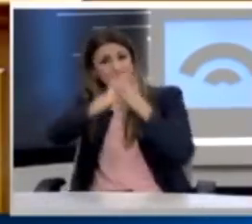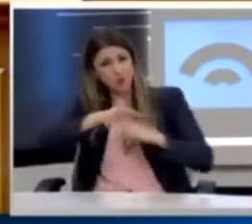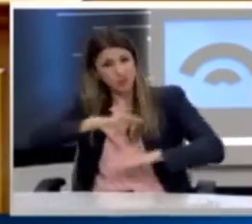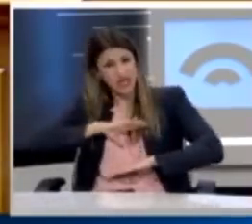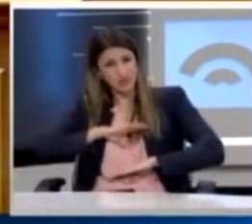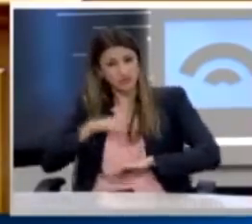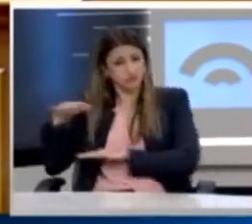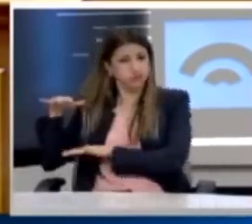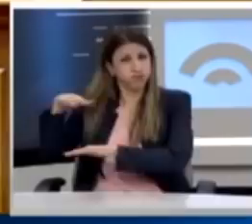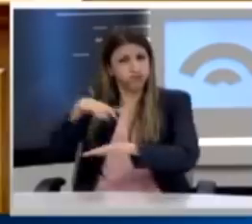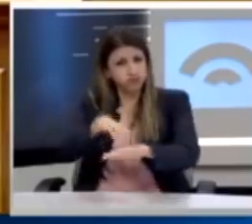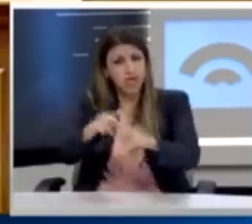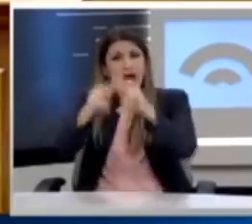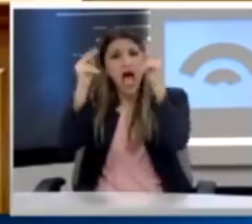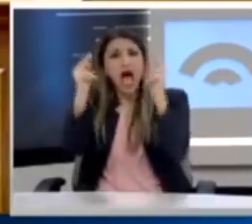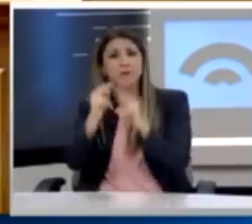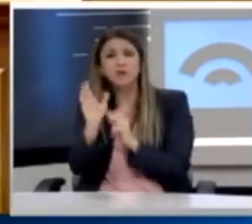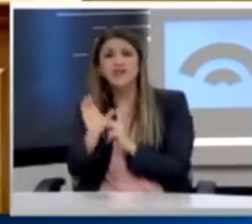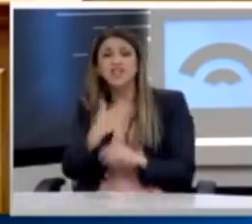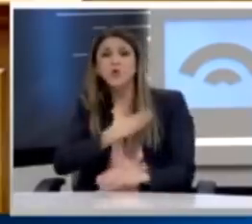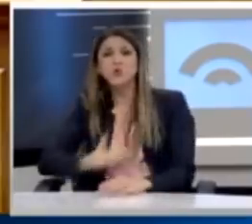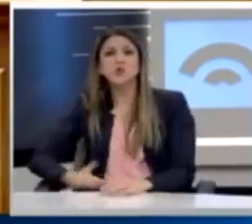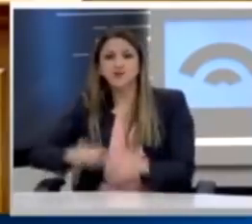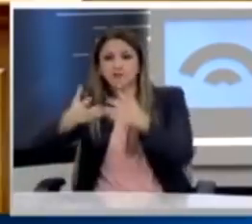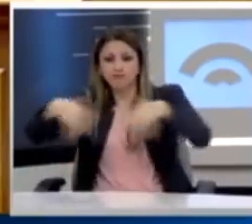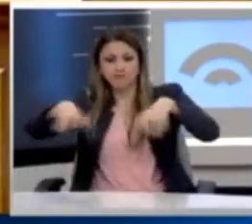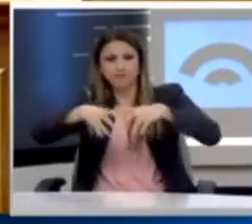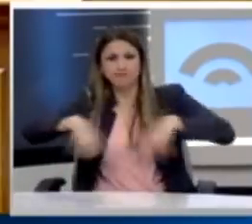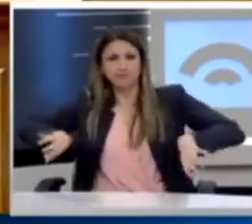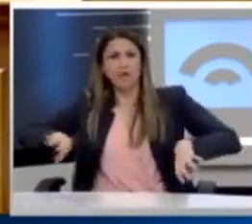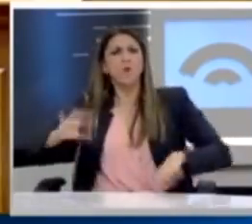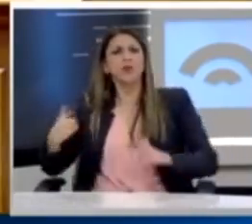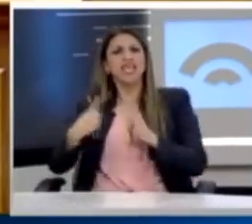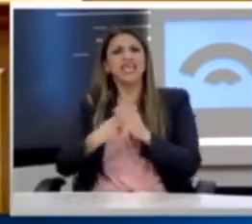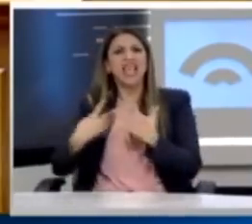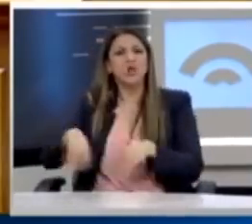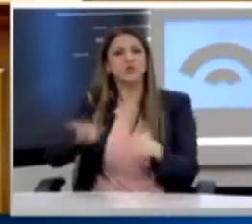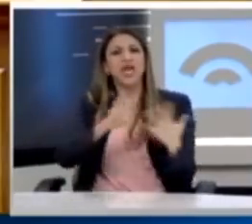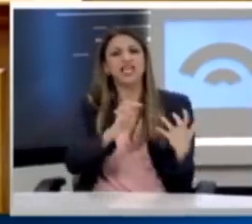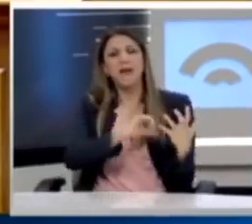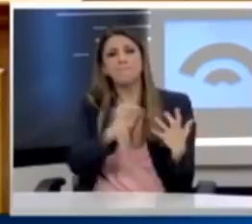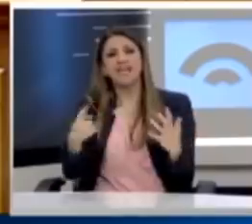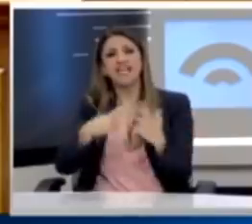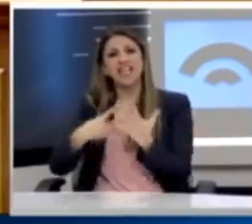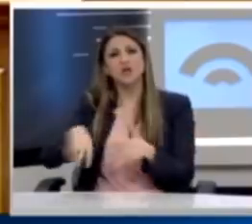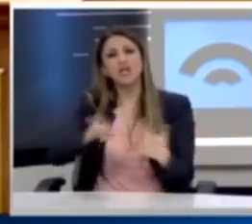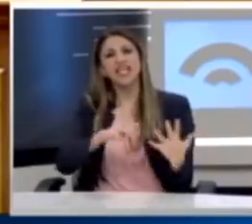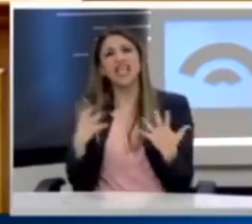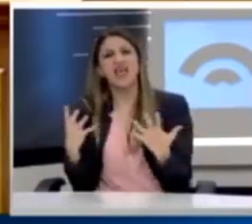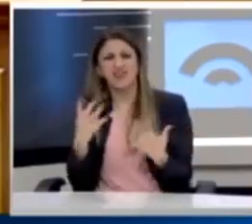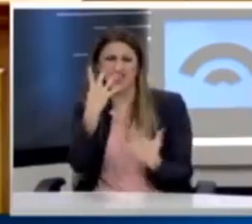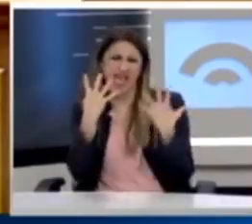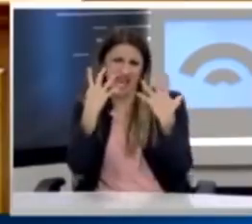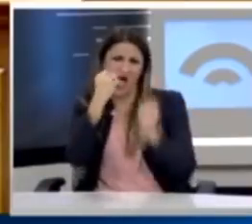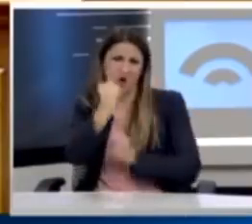μετά, που διαμέλυσε την ενιαία Ιουγκοσλαβία από το 1990 ως το 1999. Και